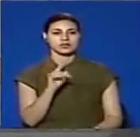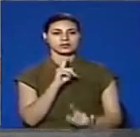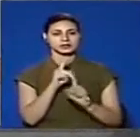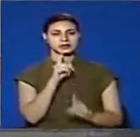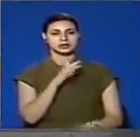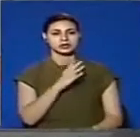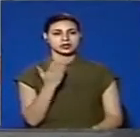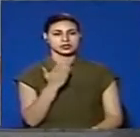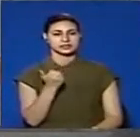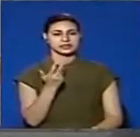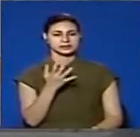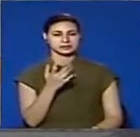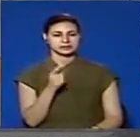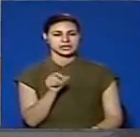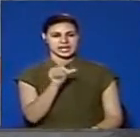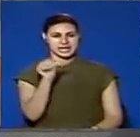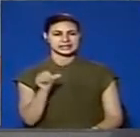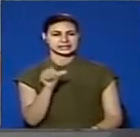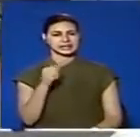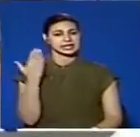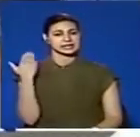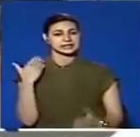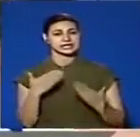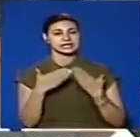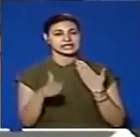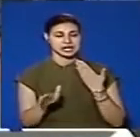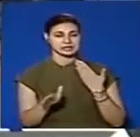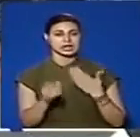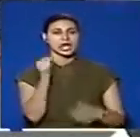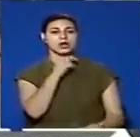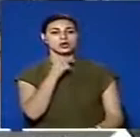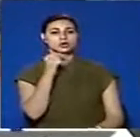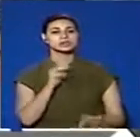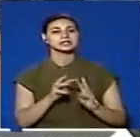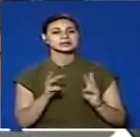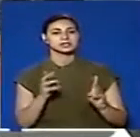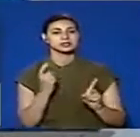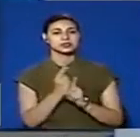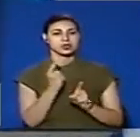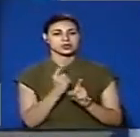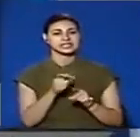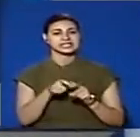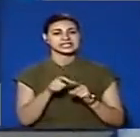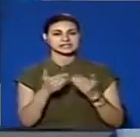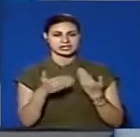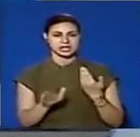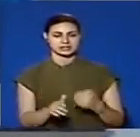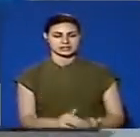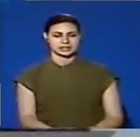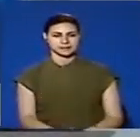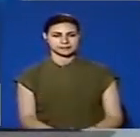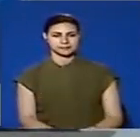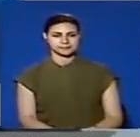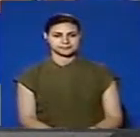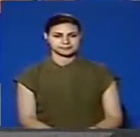რომელიც რამდენიმე ერთი საათის წინ გაიხსნა, ღონისძიება ეკონომიკის მინისტრის მოადგილე სიტყვით გახსნა.